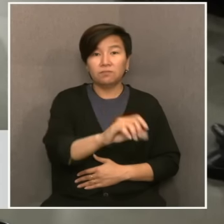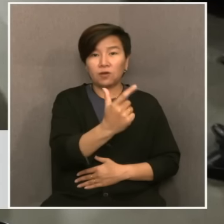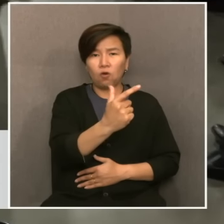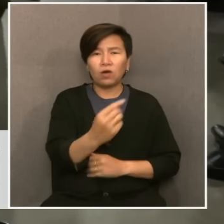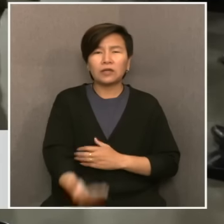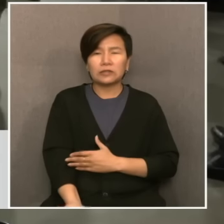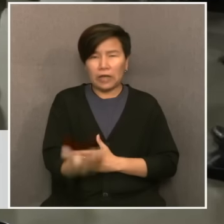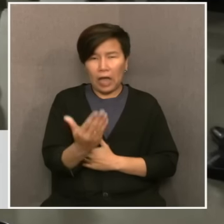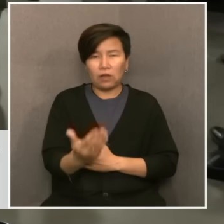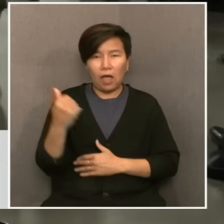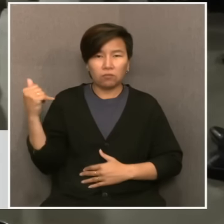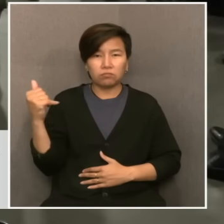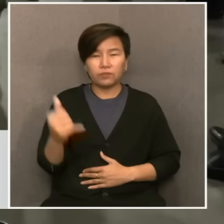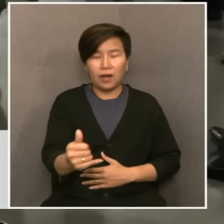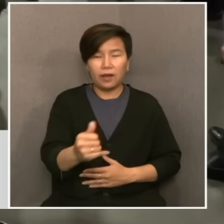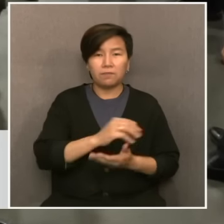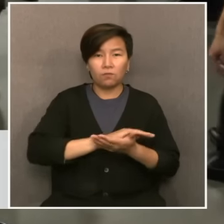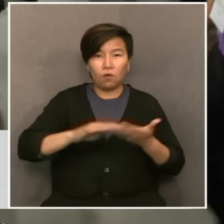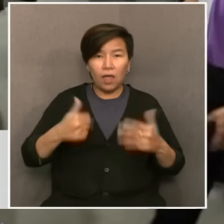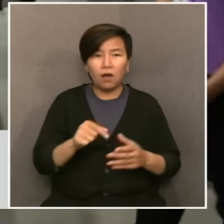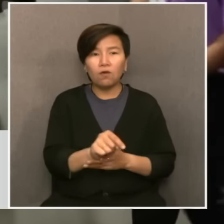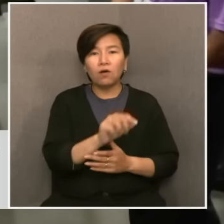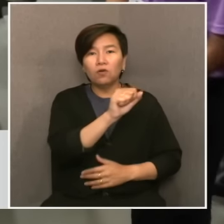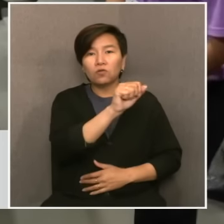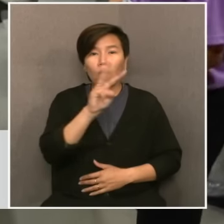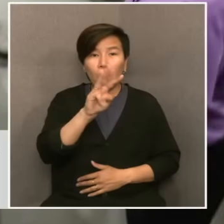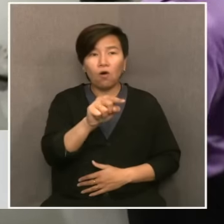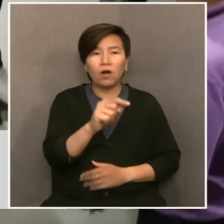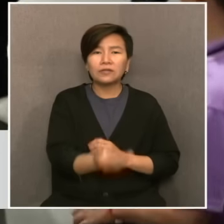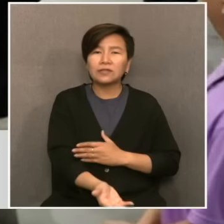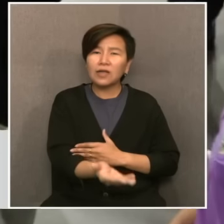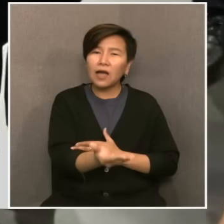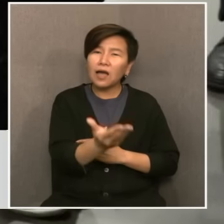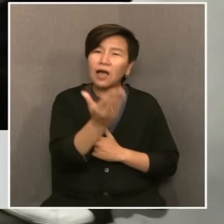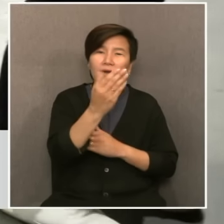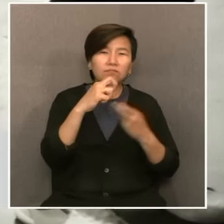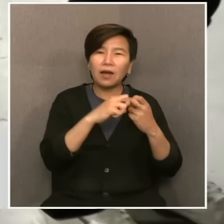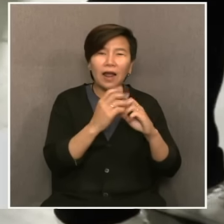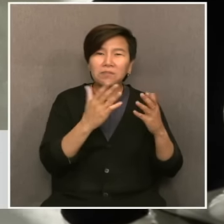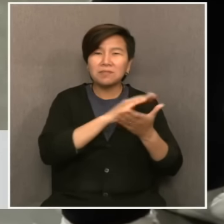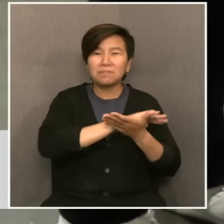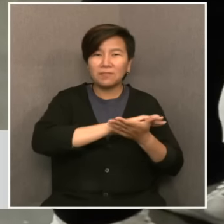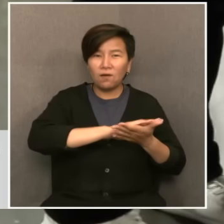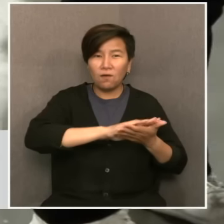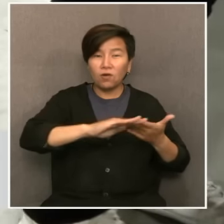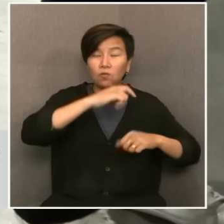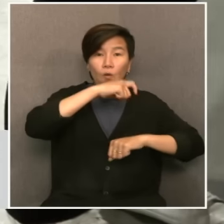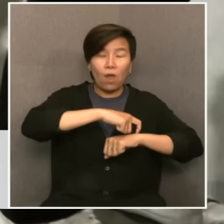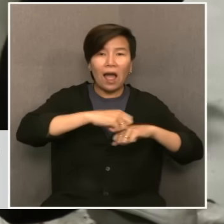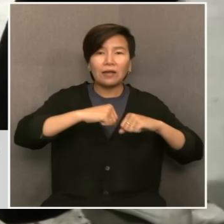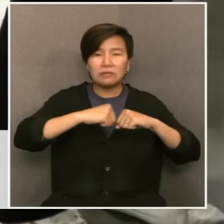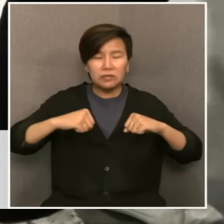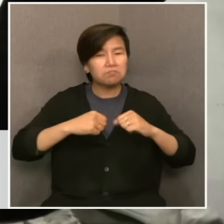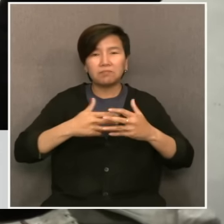วงเช้าพร้อมระบุนะคะว่าภาพรวมสว.ตั้งแต่ช่วงเช้าเป็นไปด้วยความเรียบร้อยและหากยืดเยื้อเจ้าหน้าที่ก็พร้อมทำง